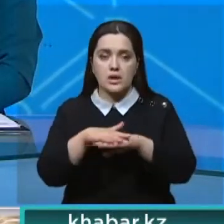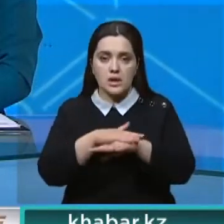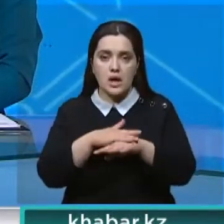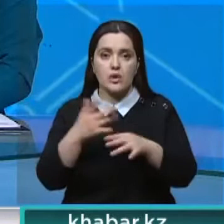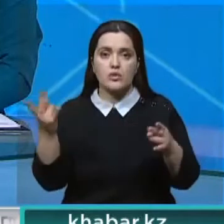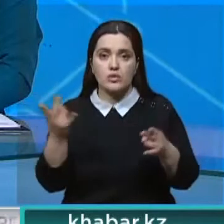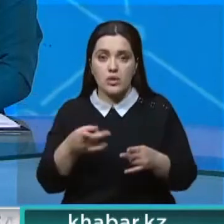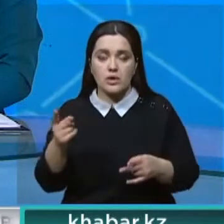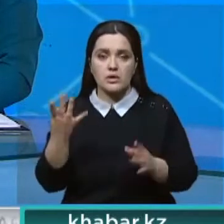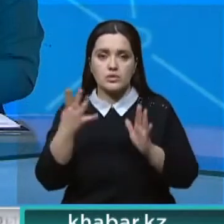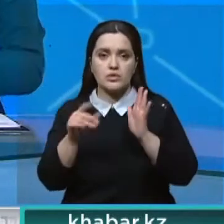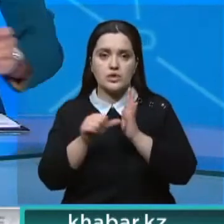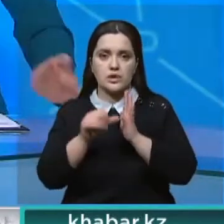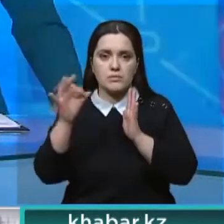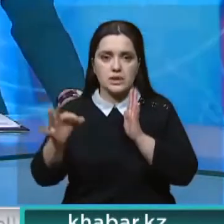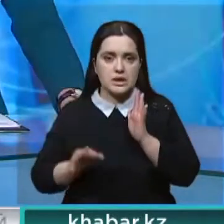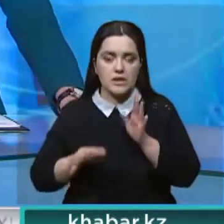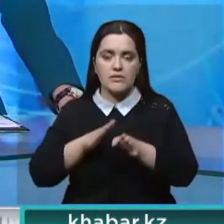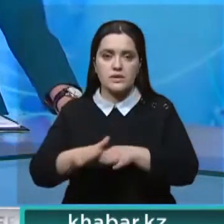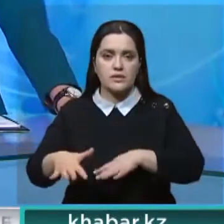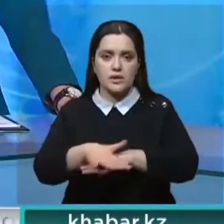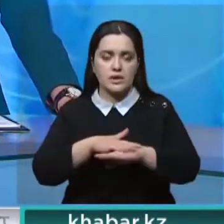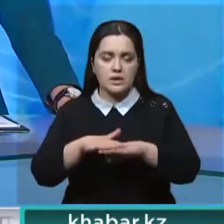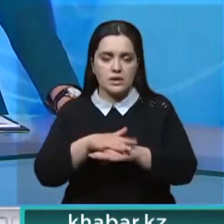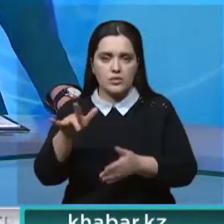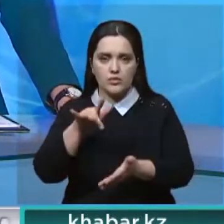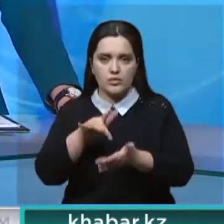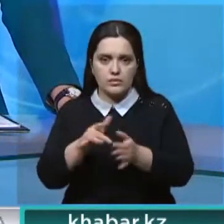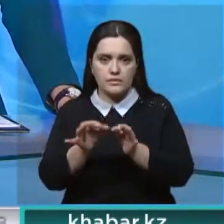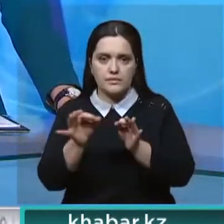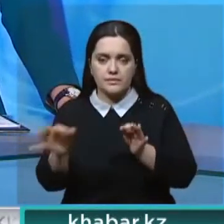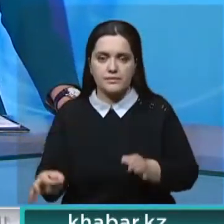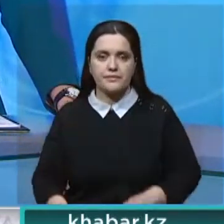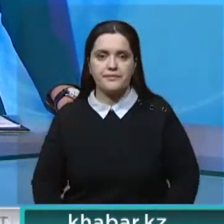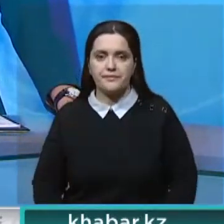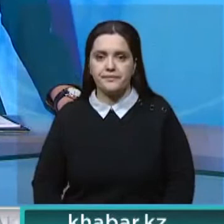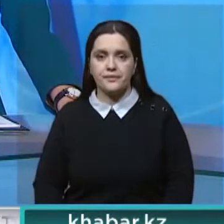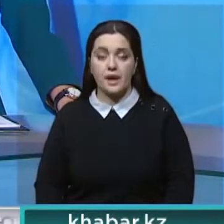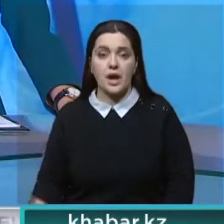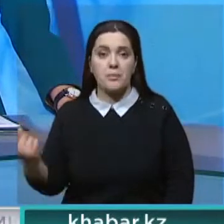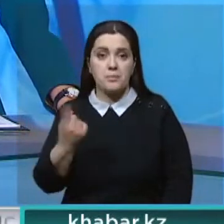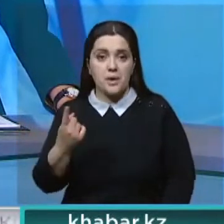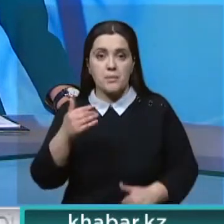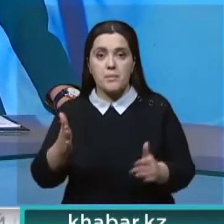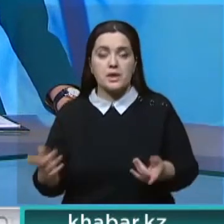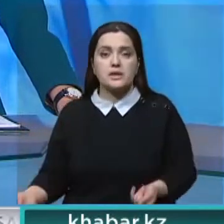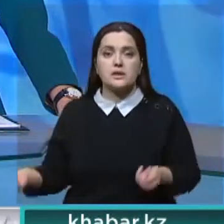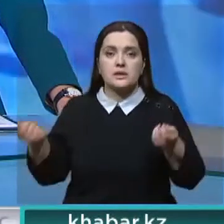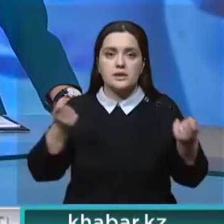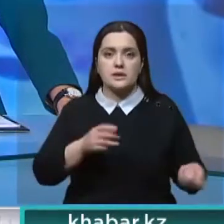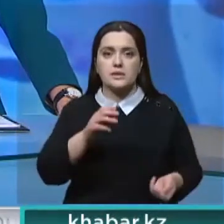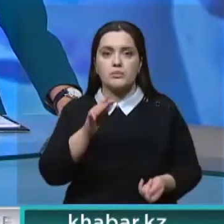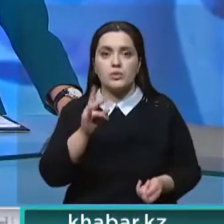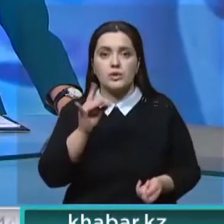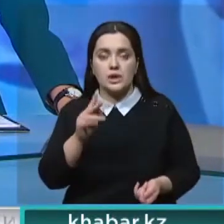подлежащего вакцинации контингента или же 46% от всего населения региона. Ну и вот как раз первая партия вакцины «Спутник